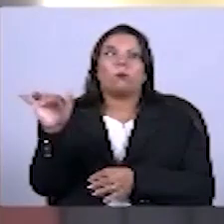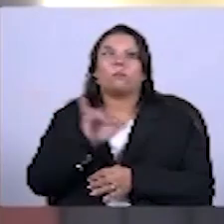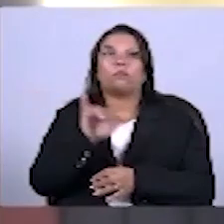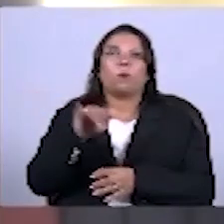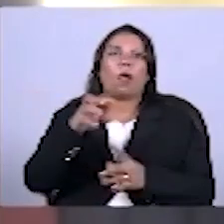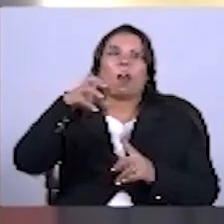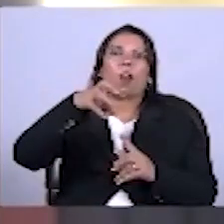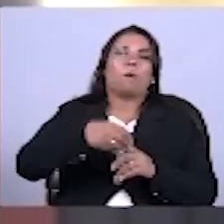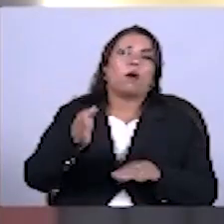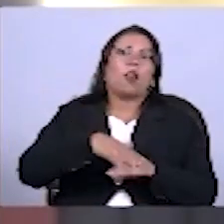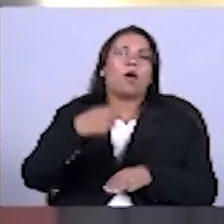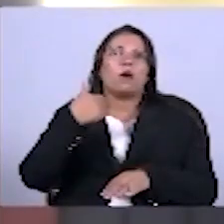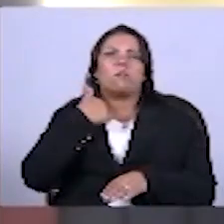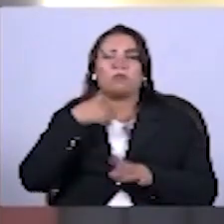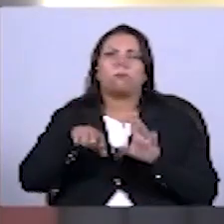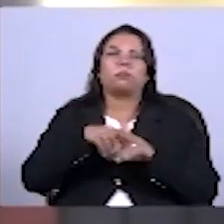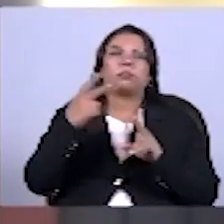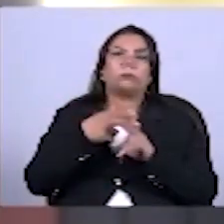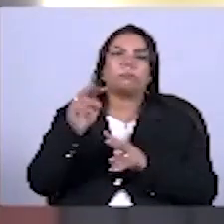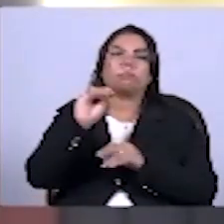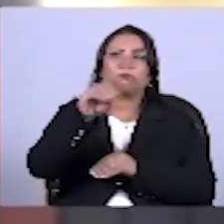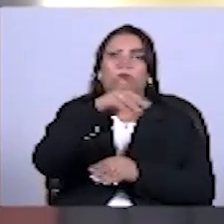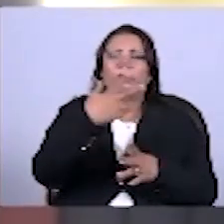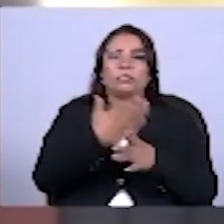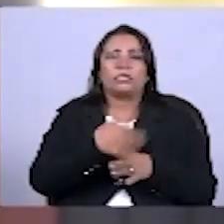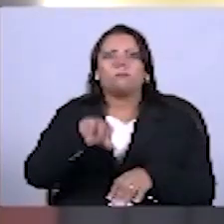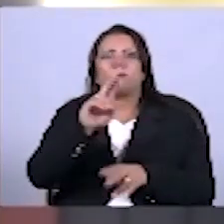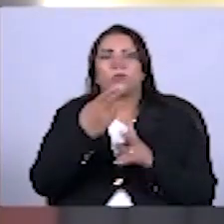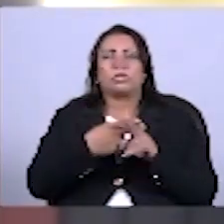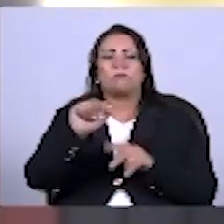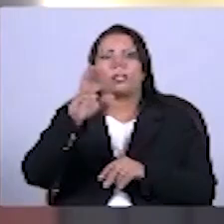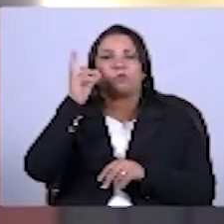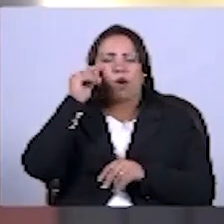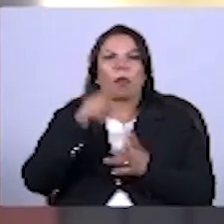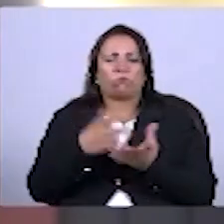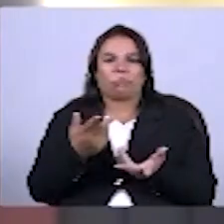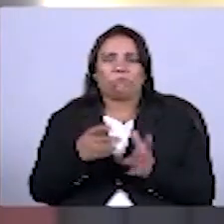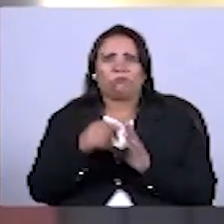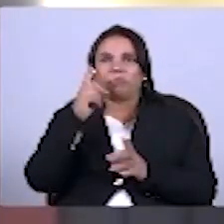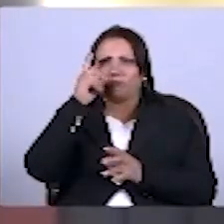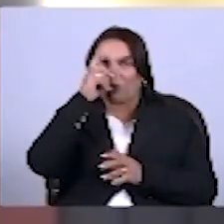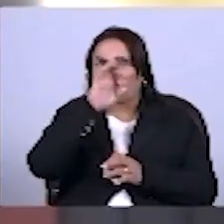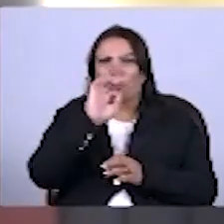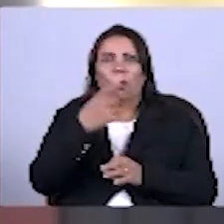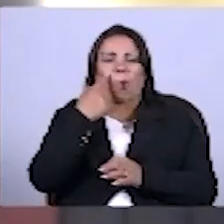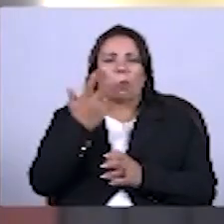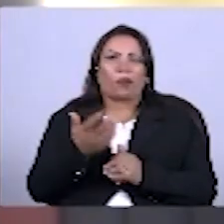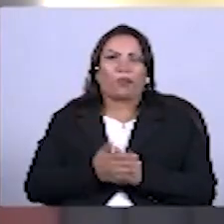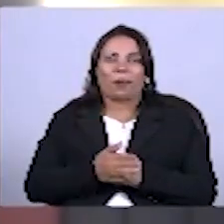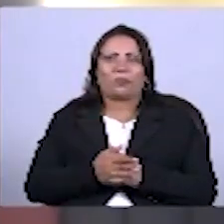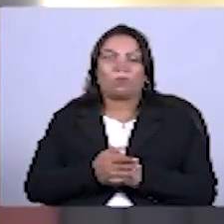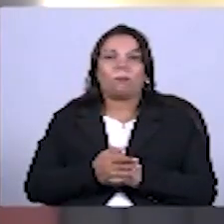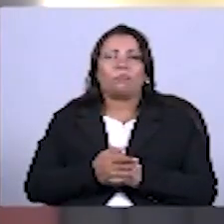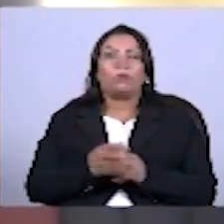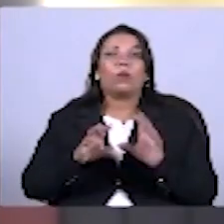الاستيلاء على غزه وملها بالمستوطنات و اخره يعني اذا احنا بنتكلم على مساله معقده جدا